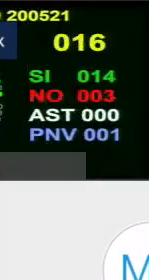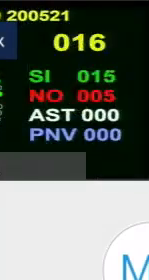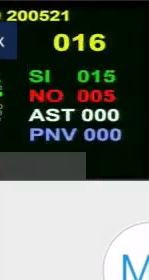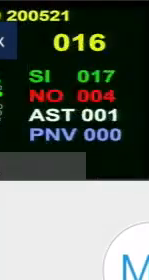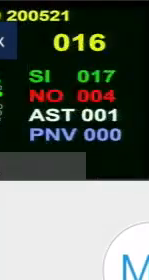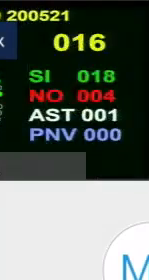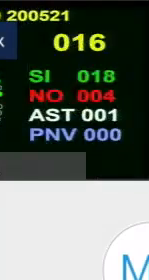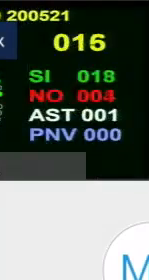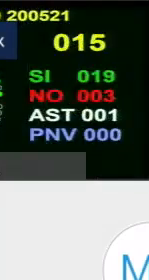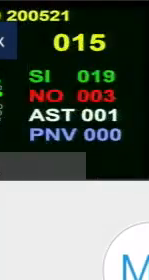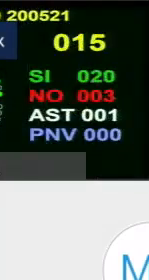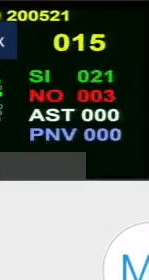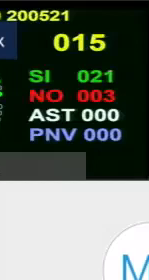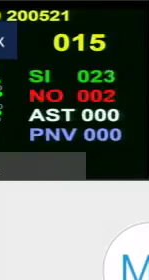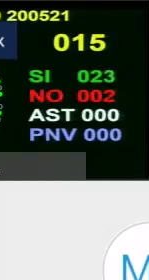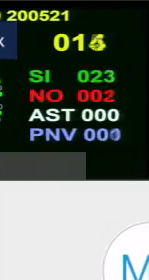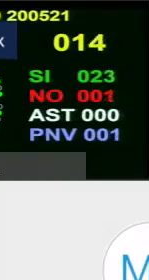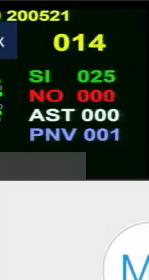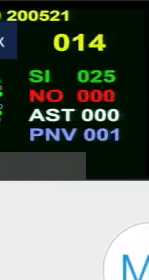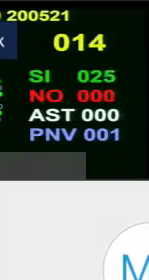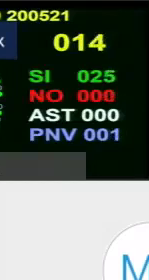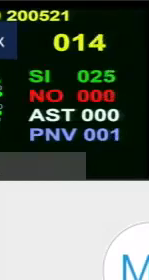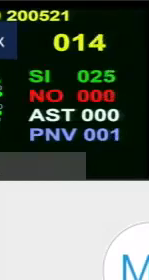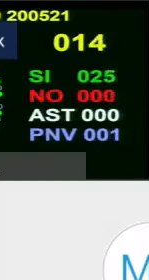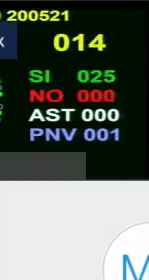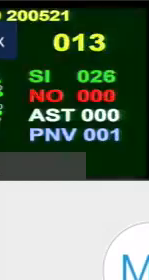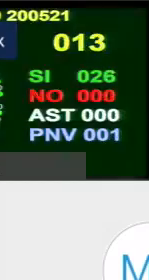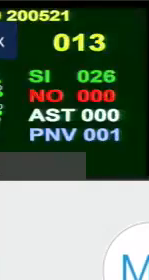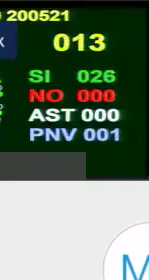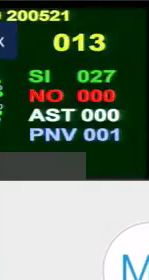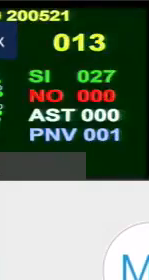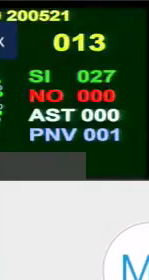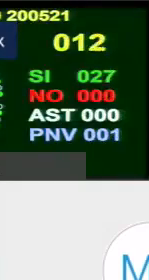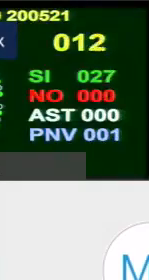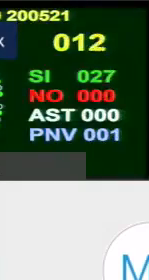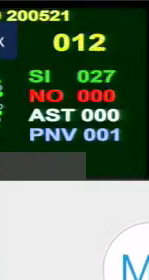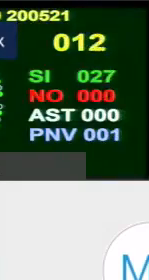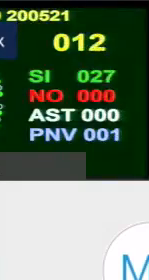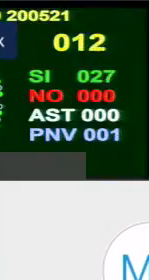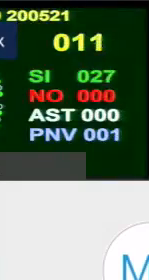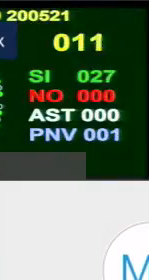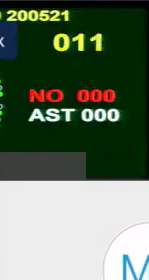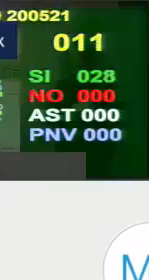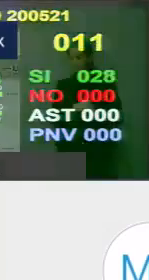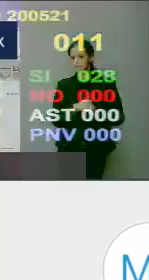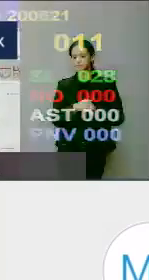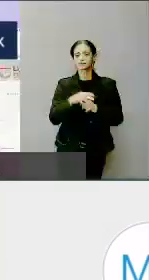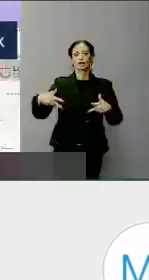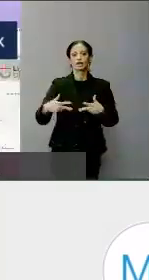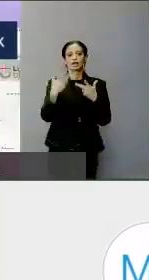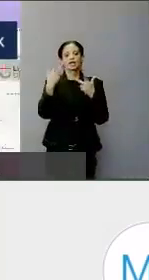favorevole il parere della giunta su 223 da remoto consigliere avvenente